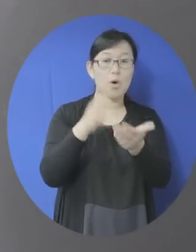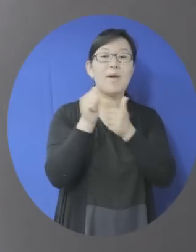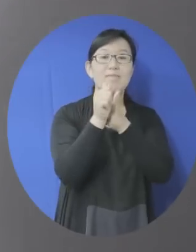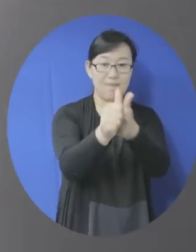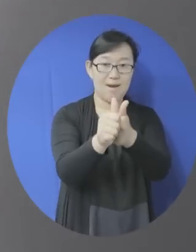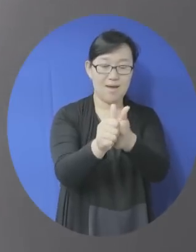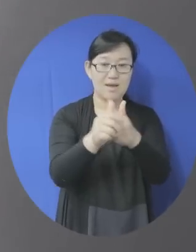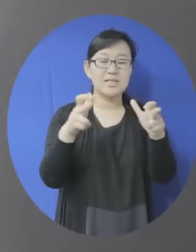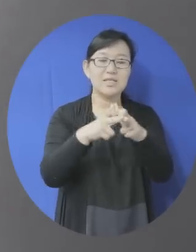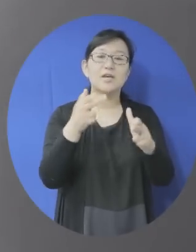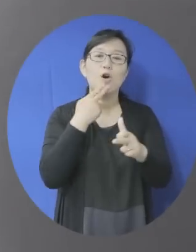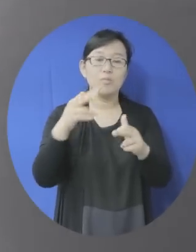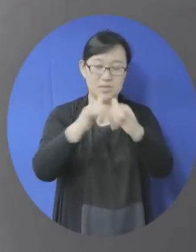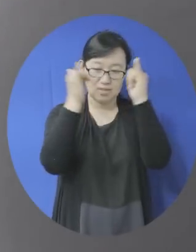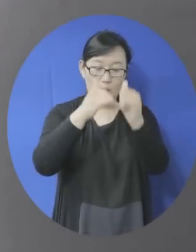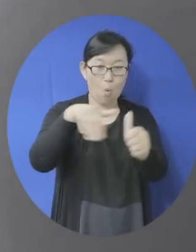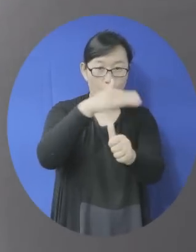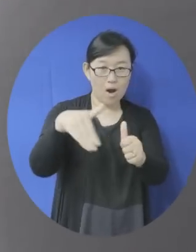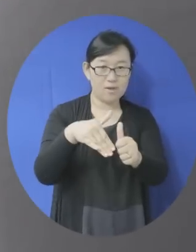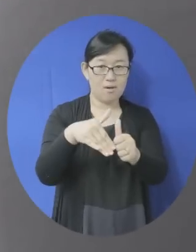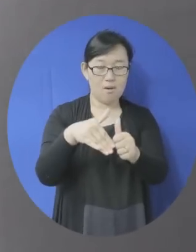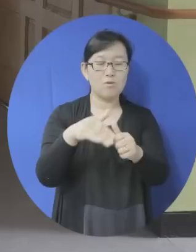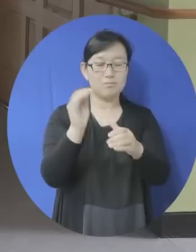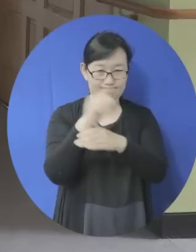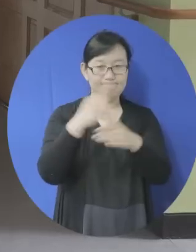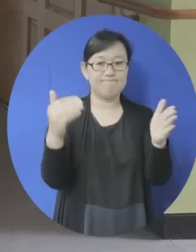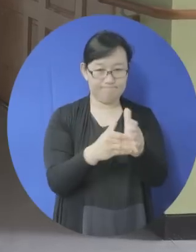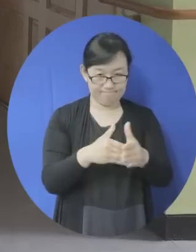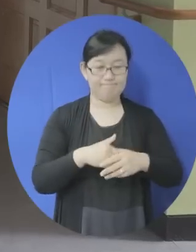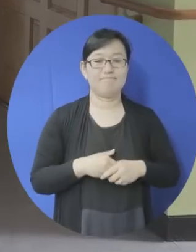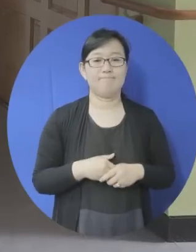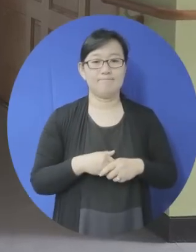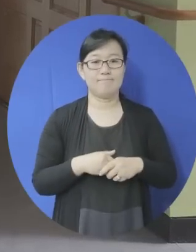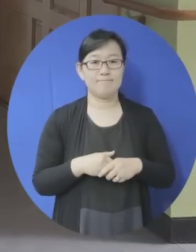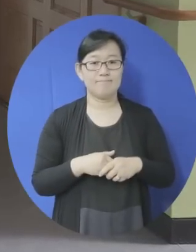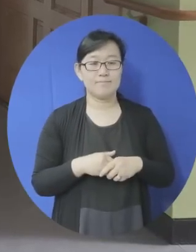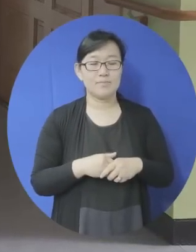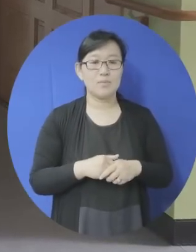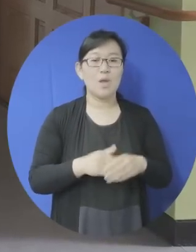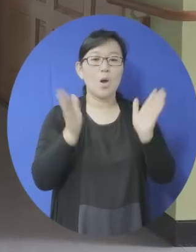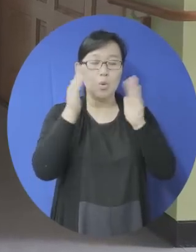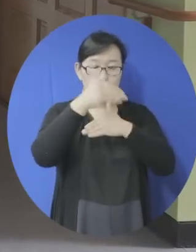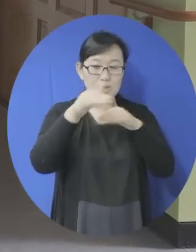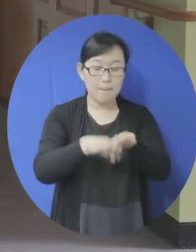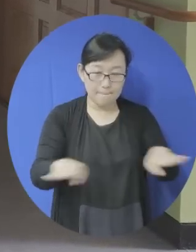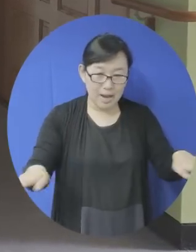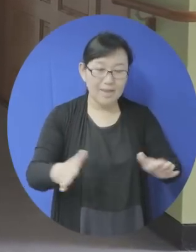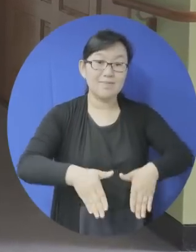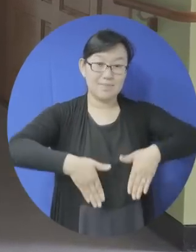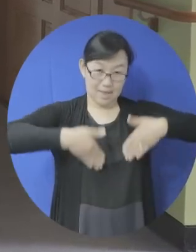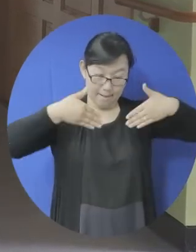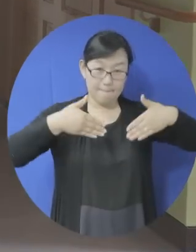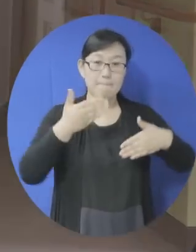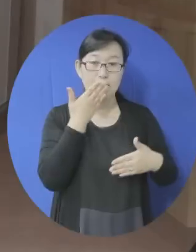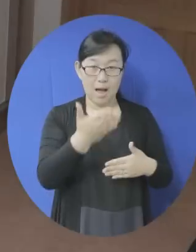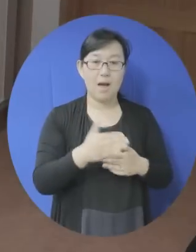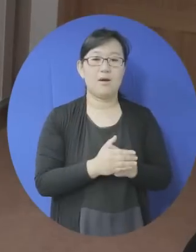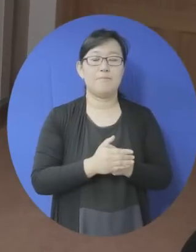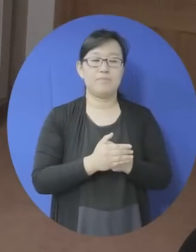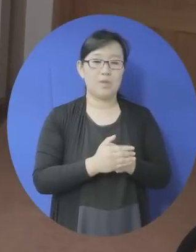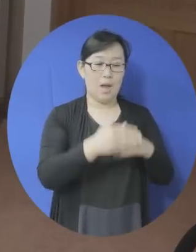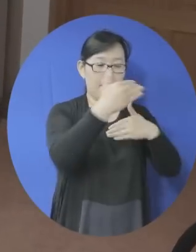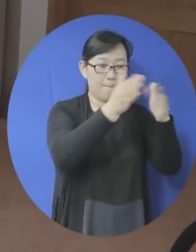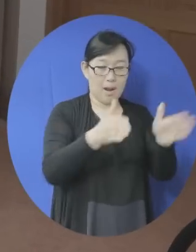따라 장애물 없는 생활환경을 마련한 겁니다. BF 인증에 따라 교실 바닥에 냉난방 시설